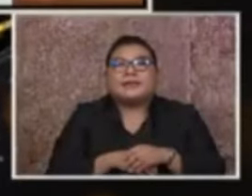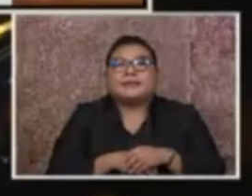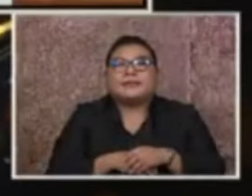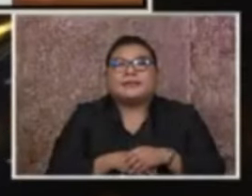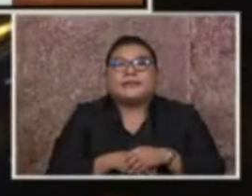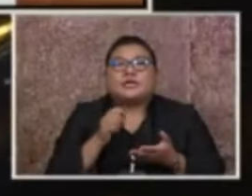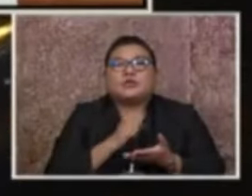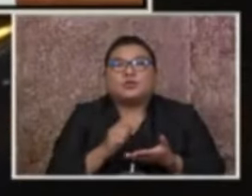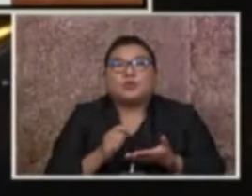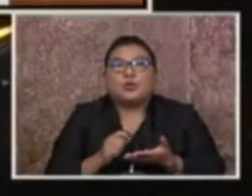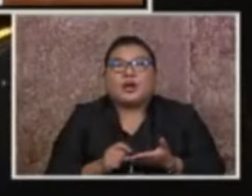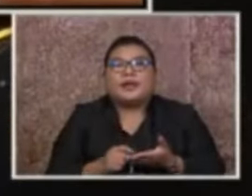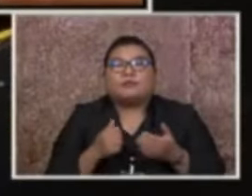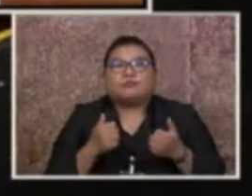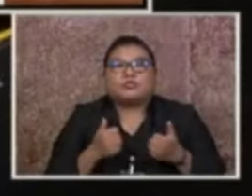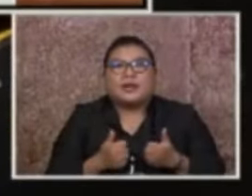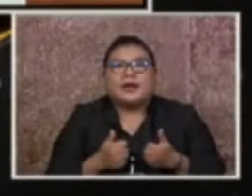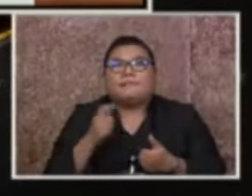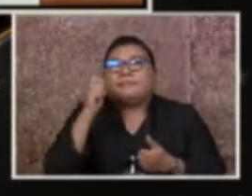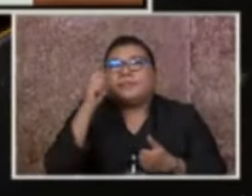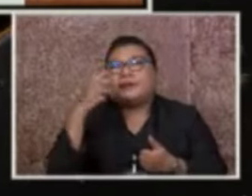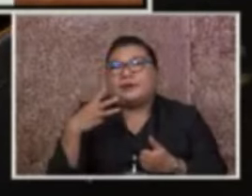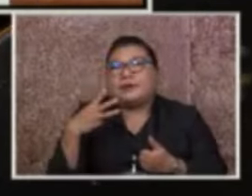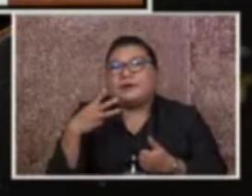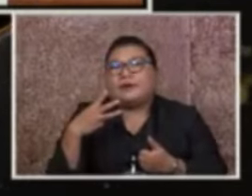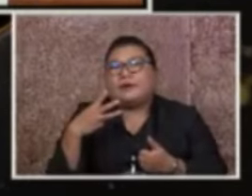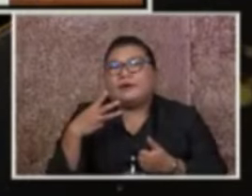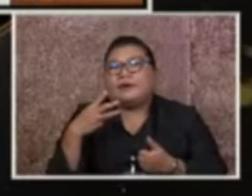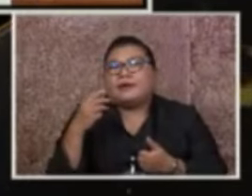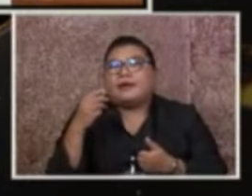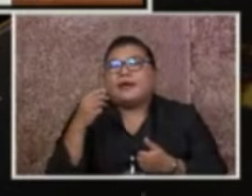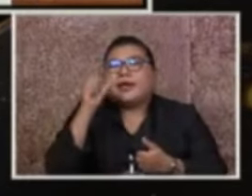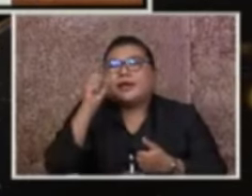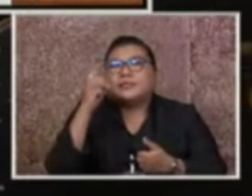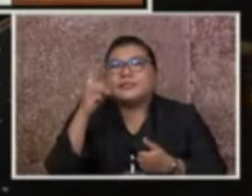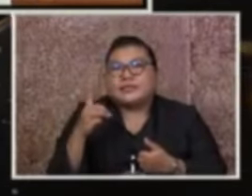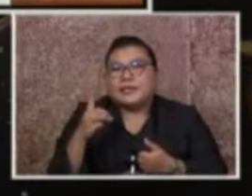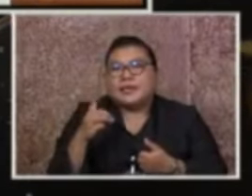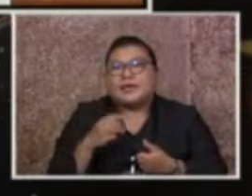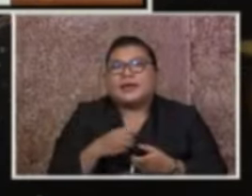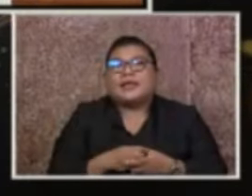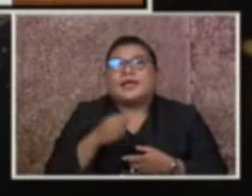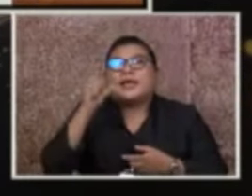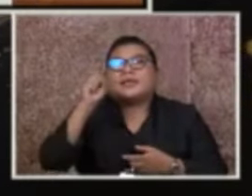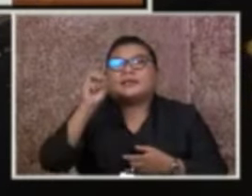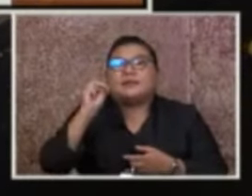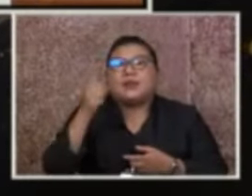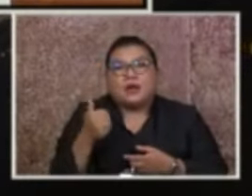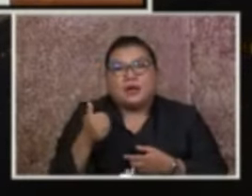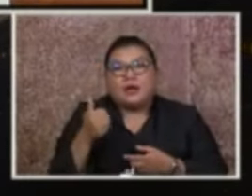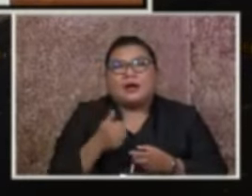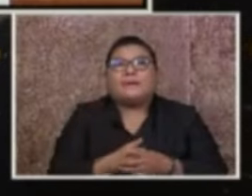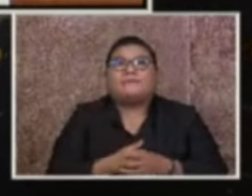sekolahnya harus kita siapkan dari TK SD SMP SMA harus kita bangun dengan baik sarana